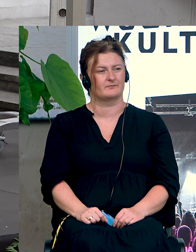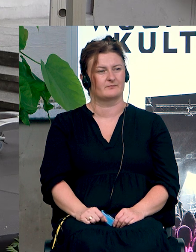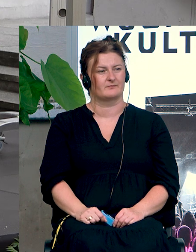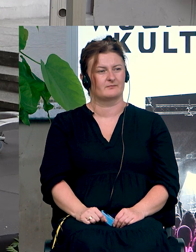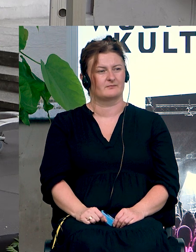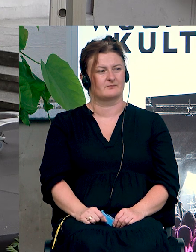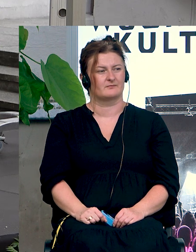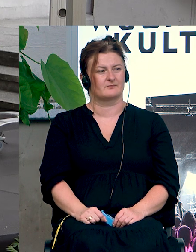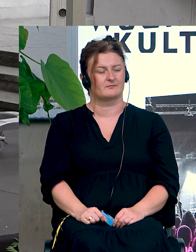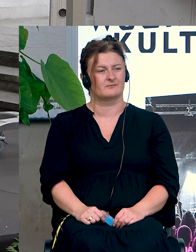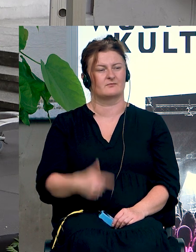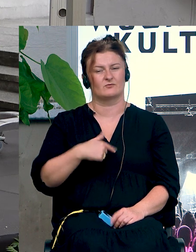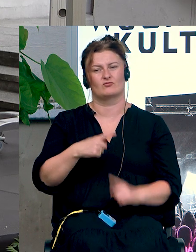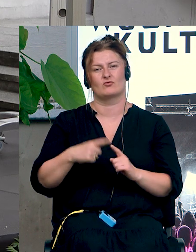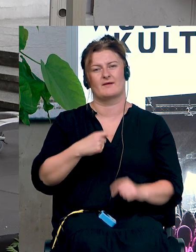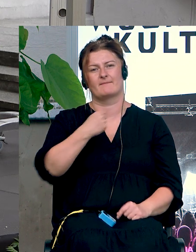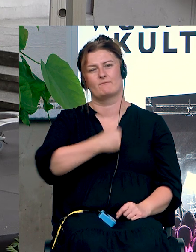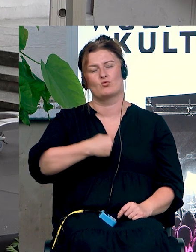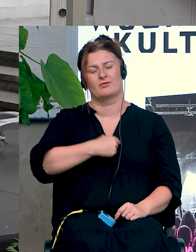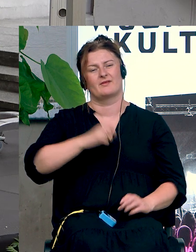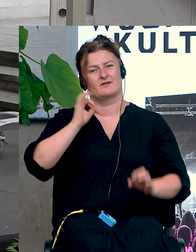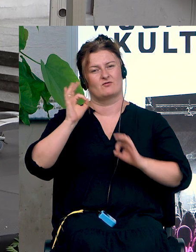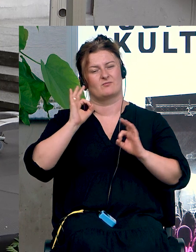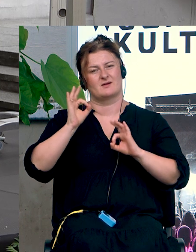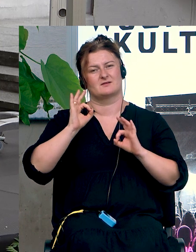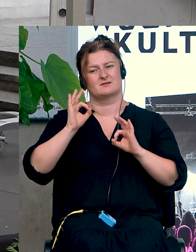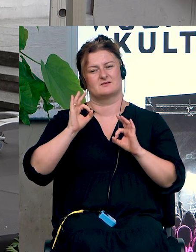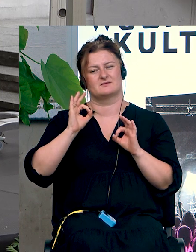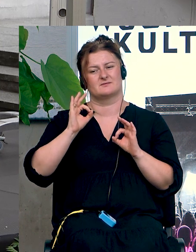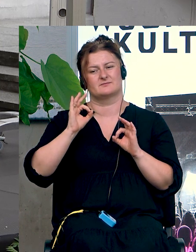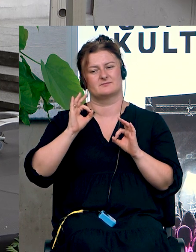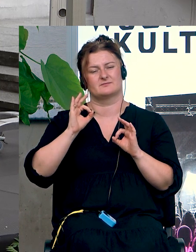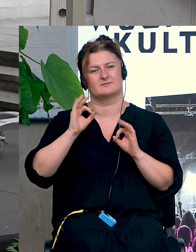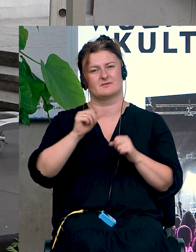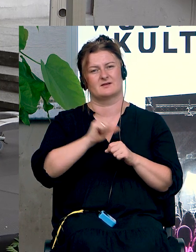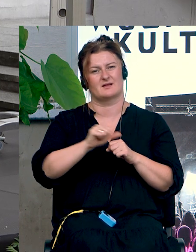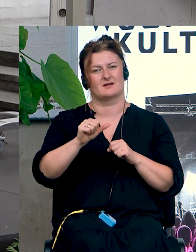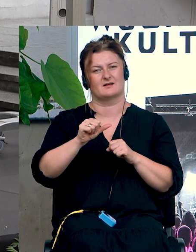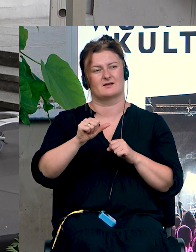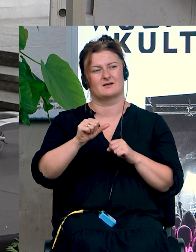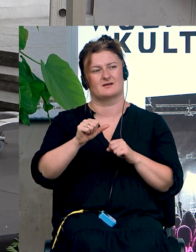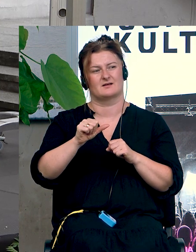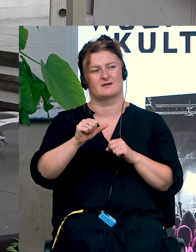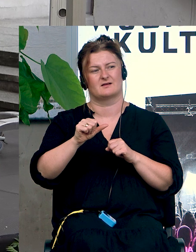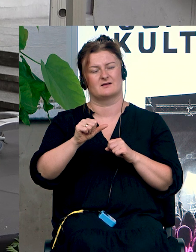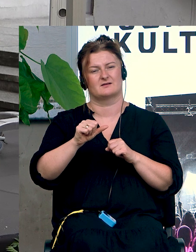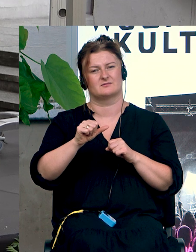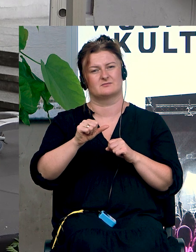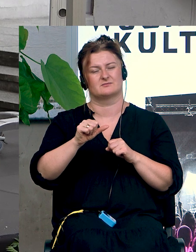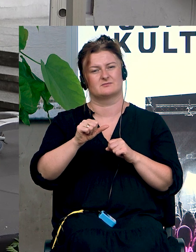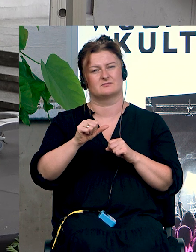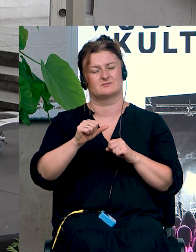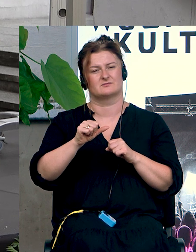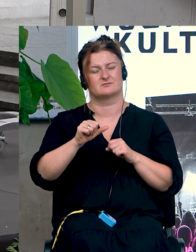Ще, вie пані, засмучила мене та інформація, що... Są problemy z leczeniem dzieci, jeśli chodzi o